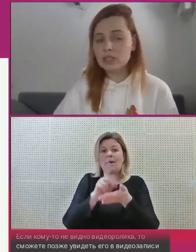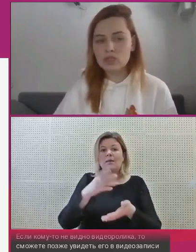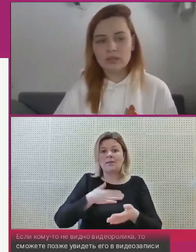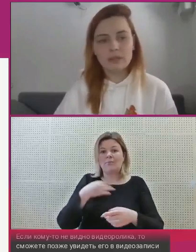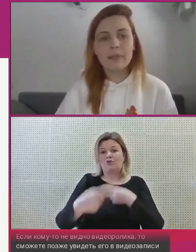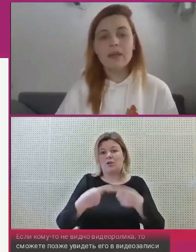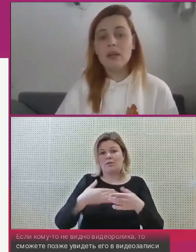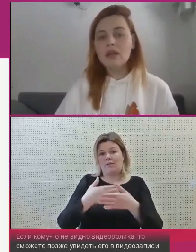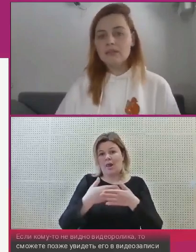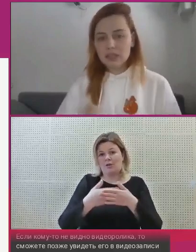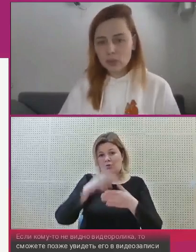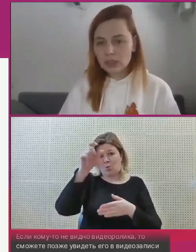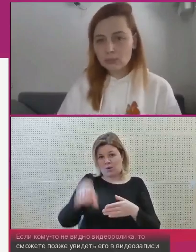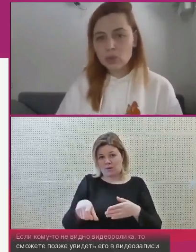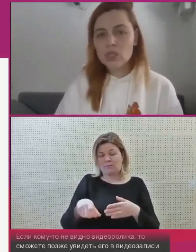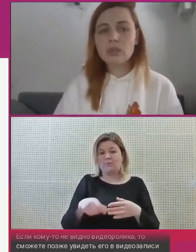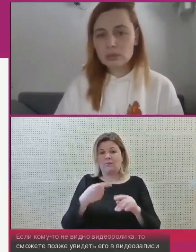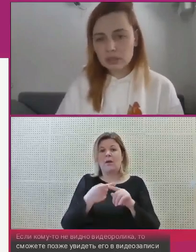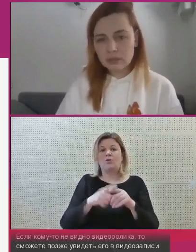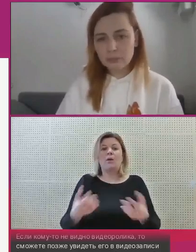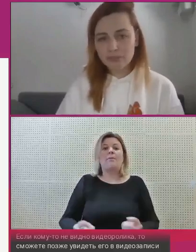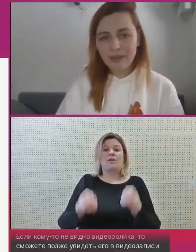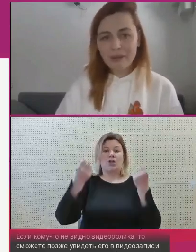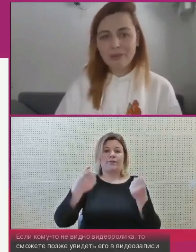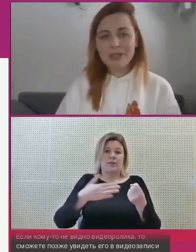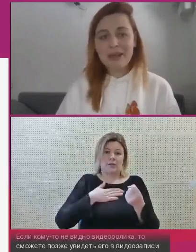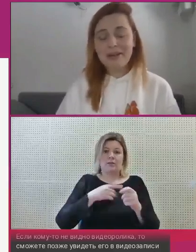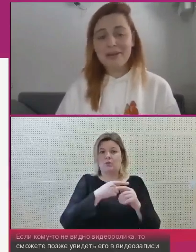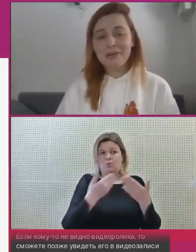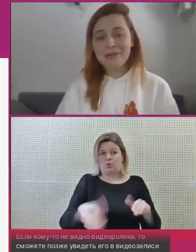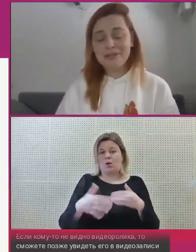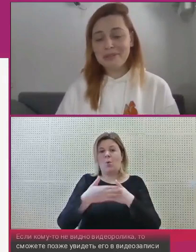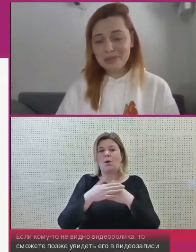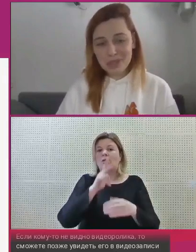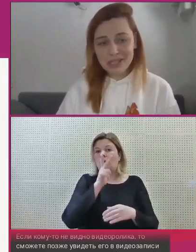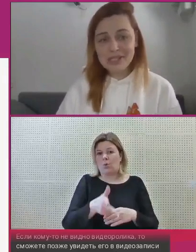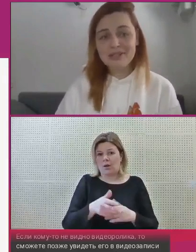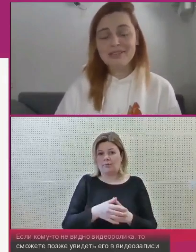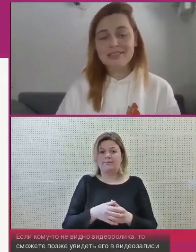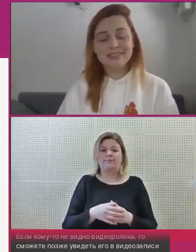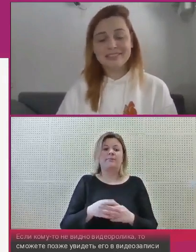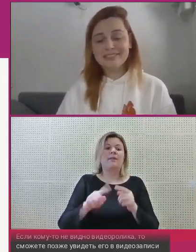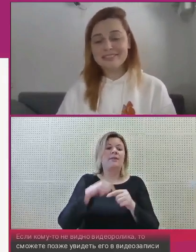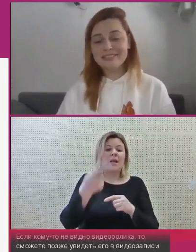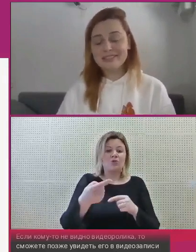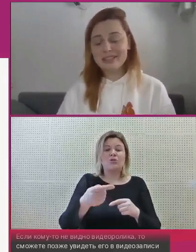3 лет поддерживает. Волонтеры – это будущие сотрудники. У меня вот сейчас